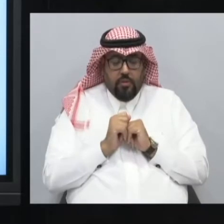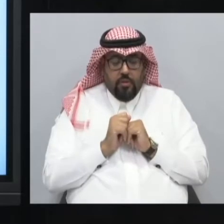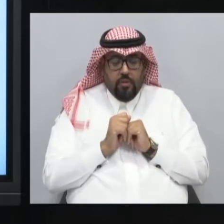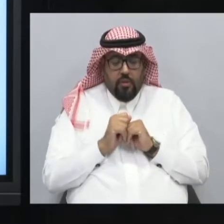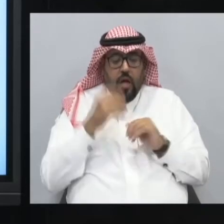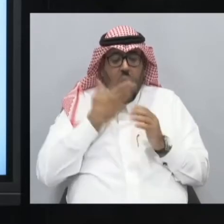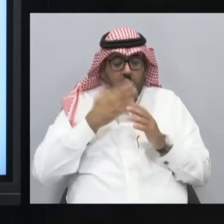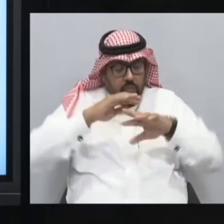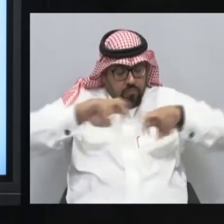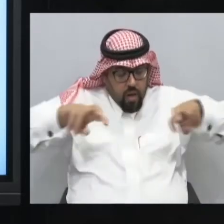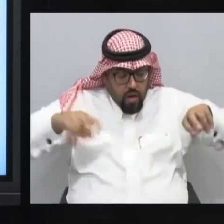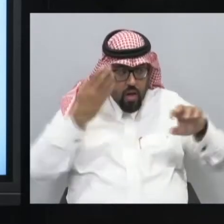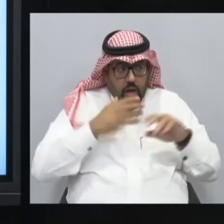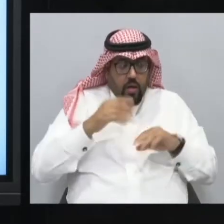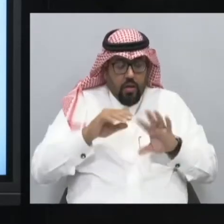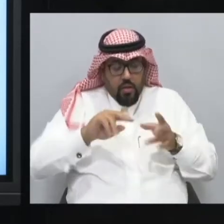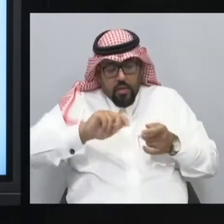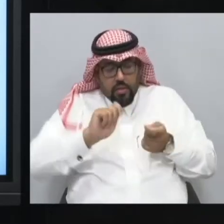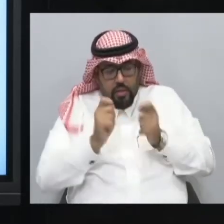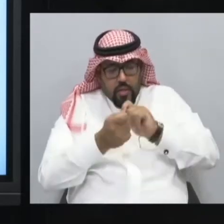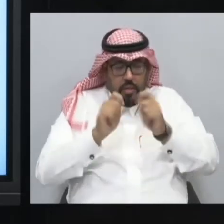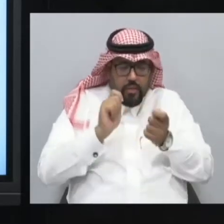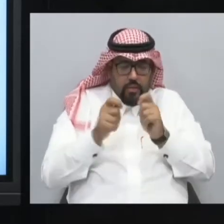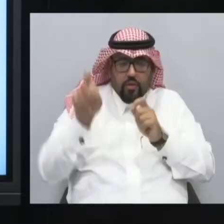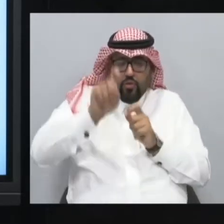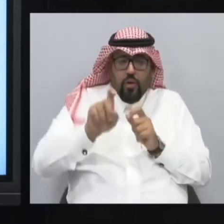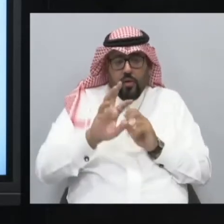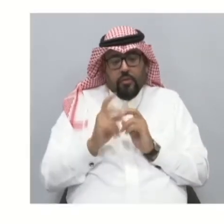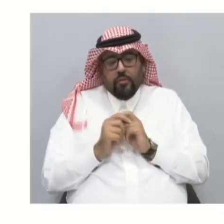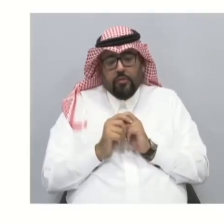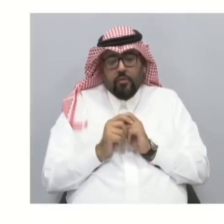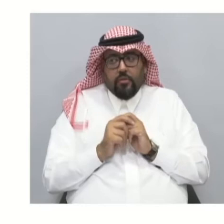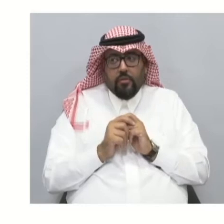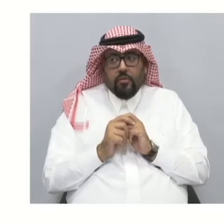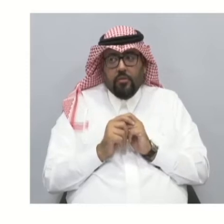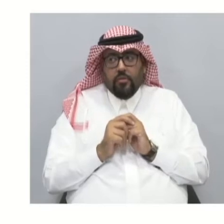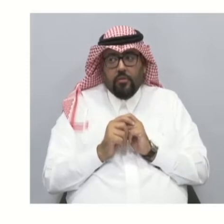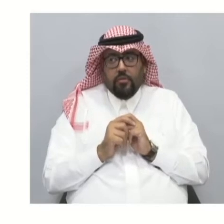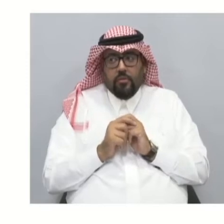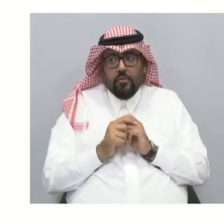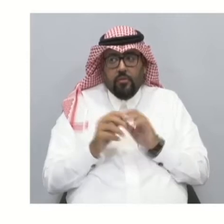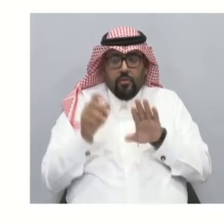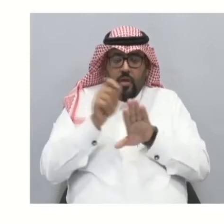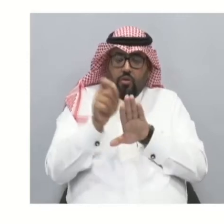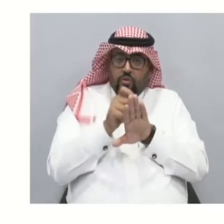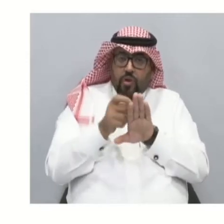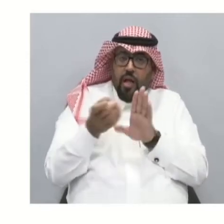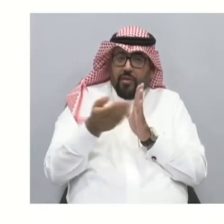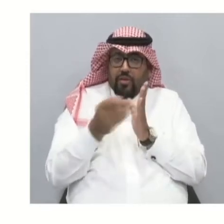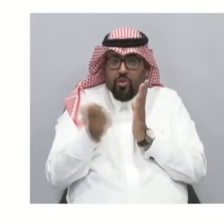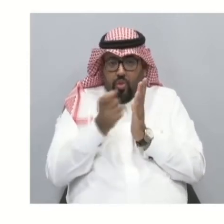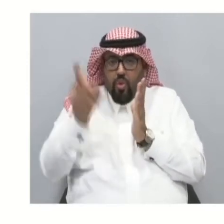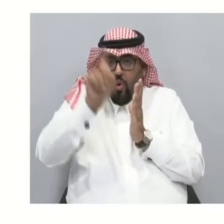أثناء القراءة أنت تعدل السؤال. جميل، إذن هنا يكتب على الهامش حتى تكتب السؤال الصحيح